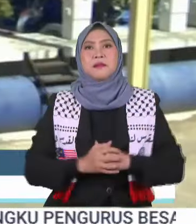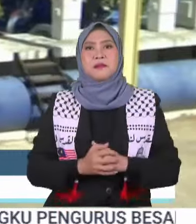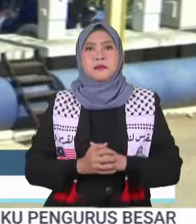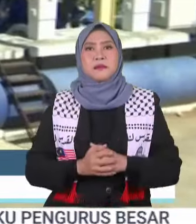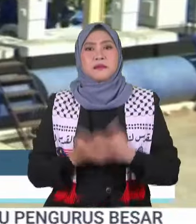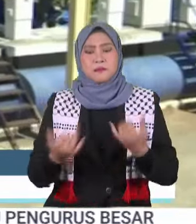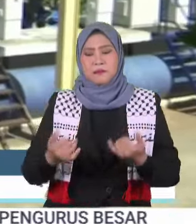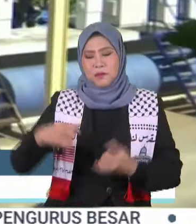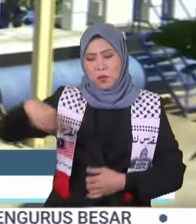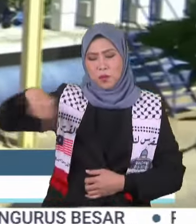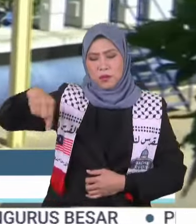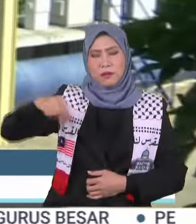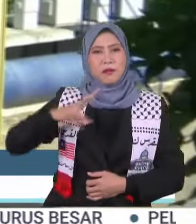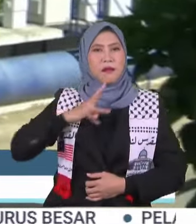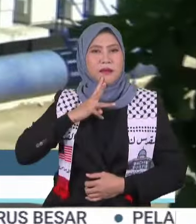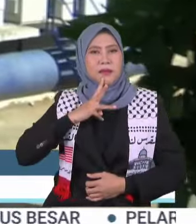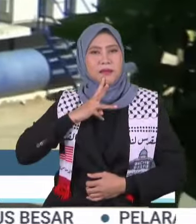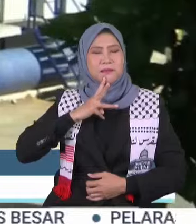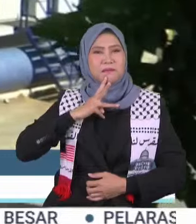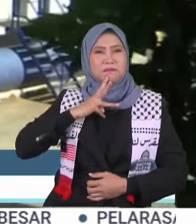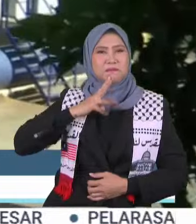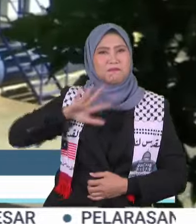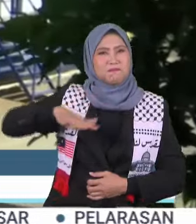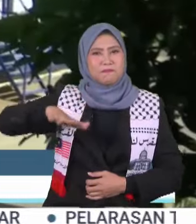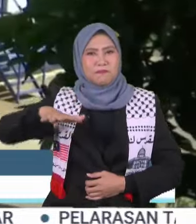kemerosotan kualiti air dan bekalan air ini disebabkan oleh